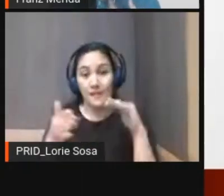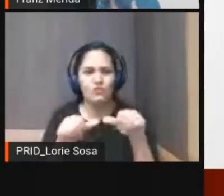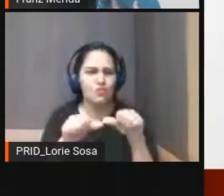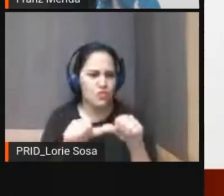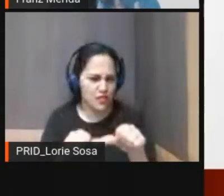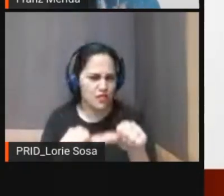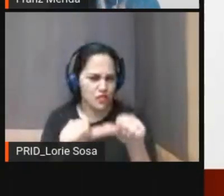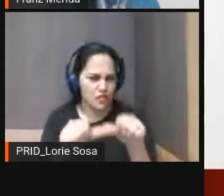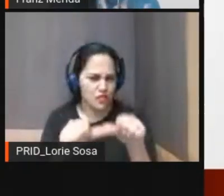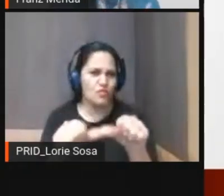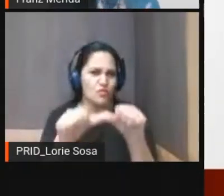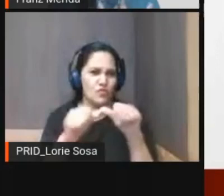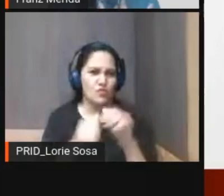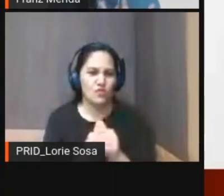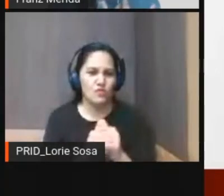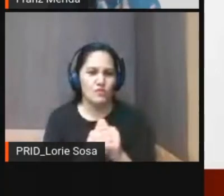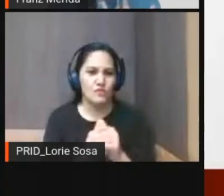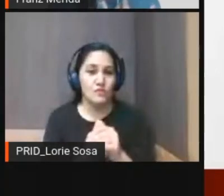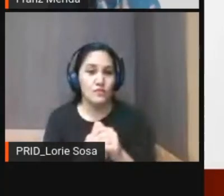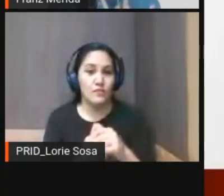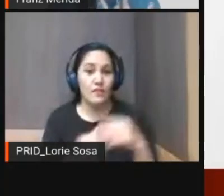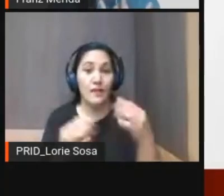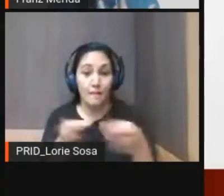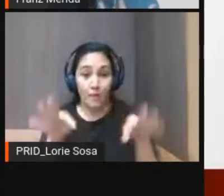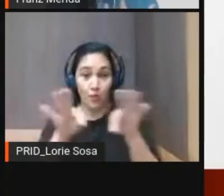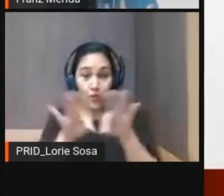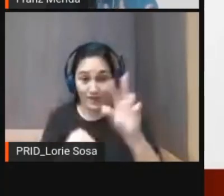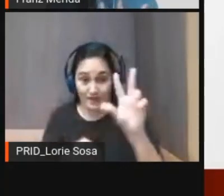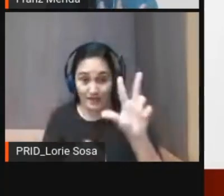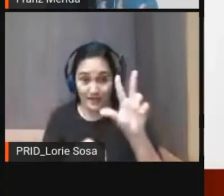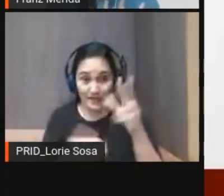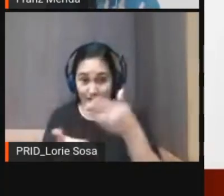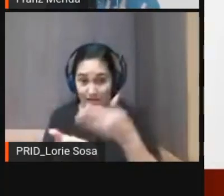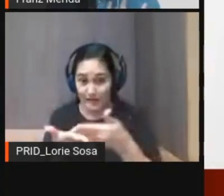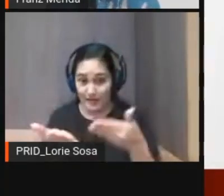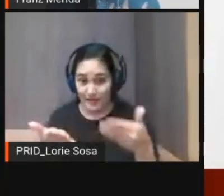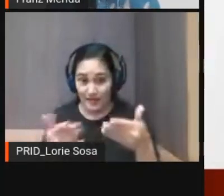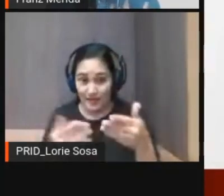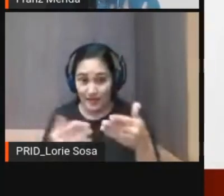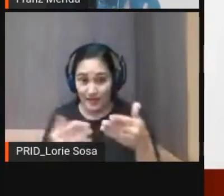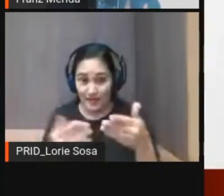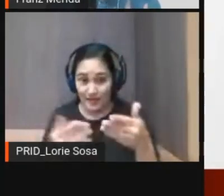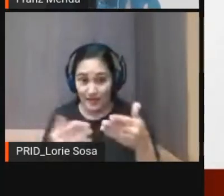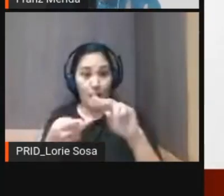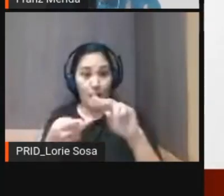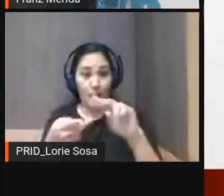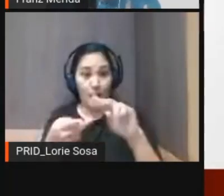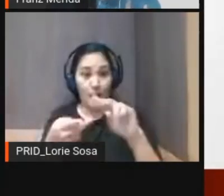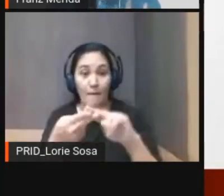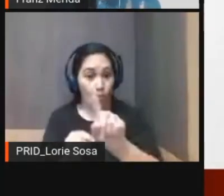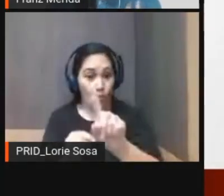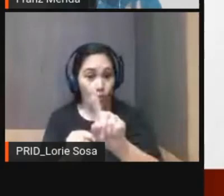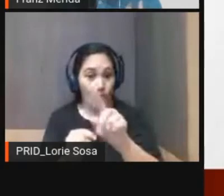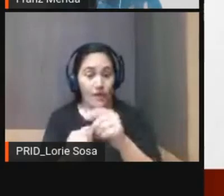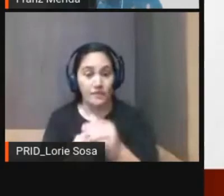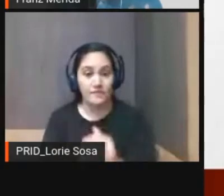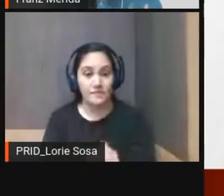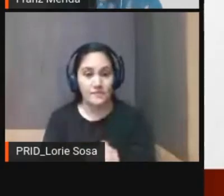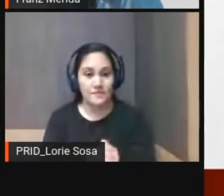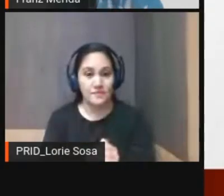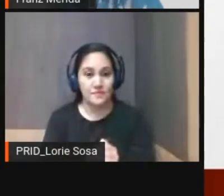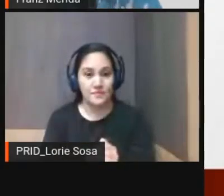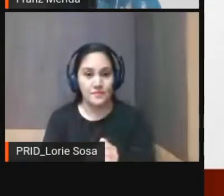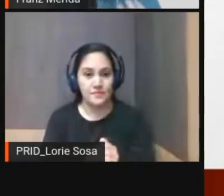tatlong bagay, no, kung ikaw ay PWD. Number one, ano talaga?